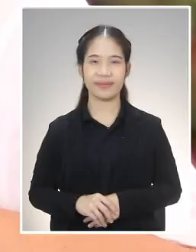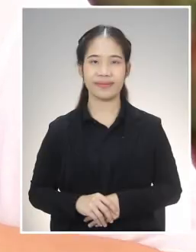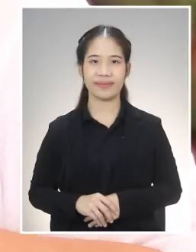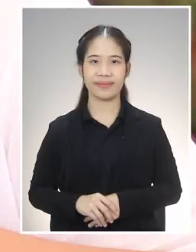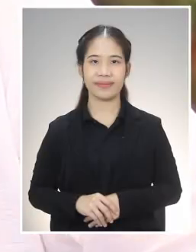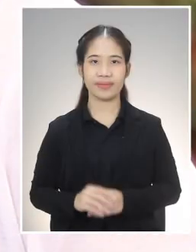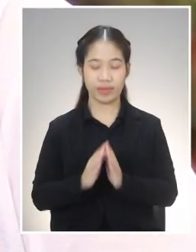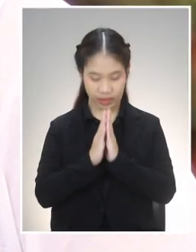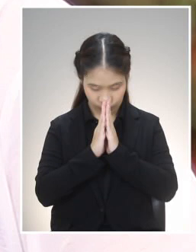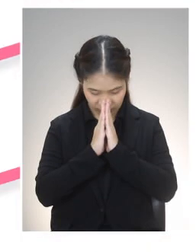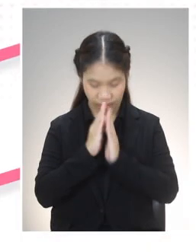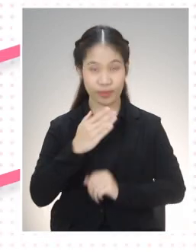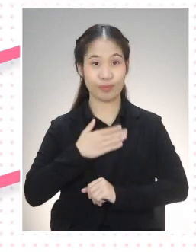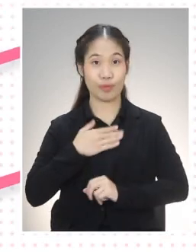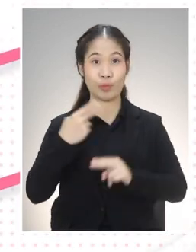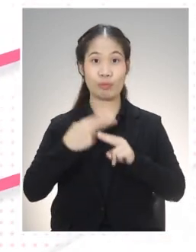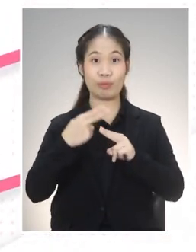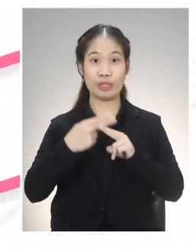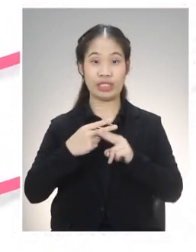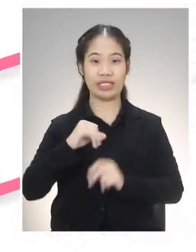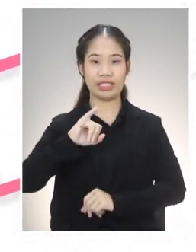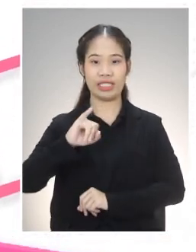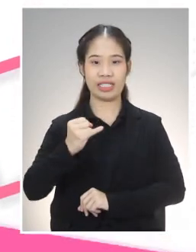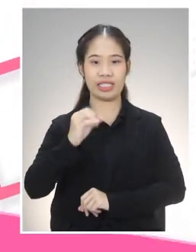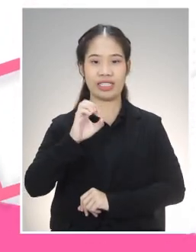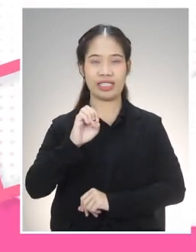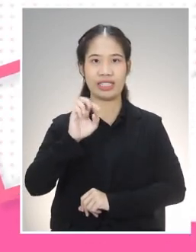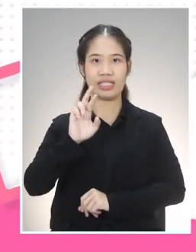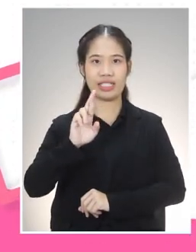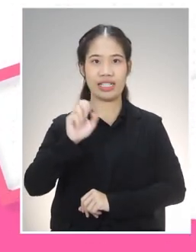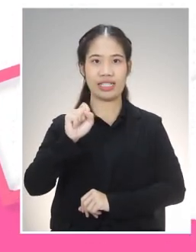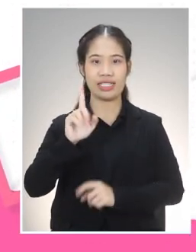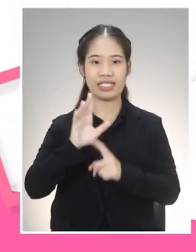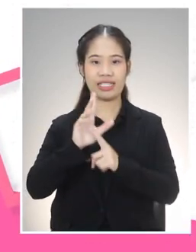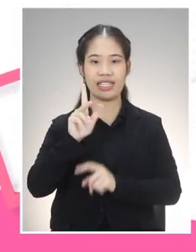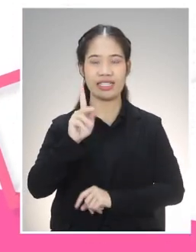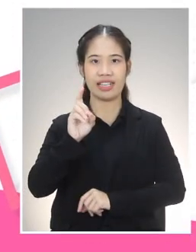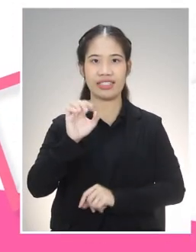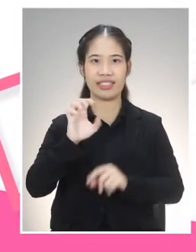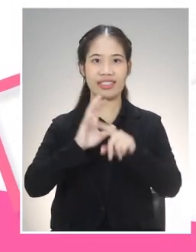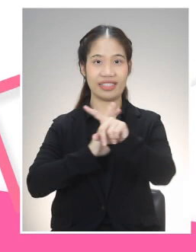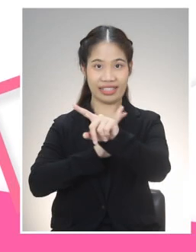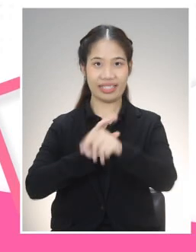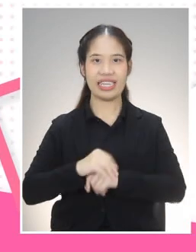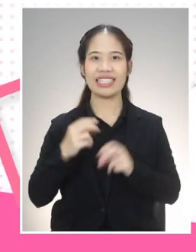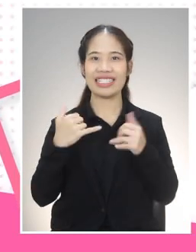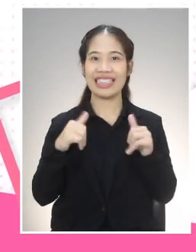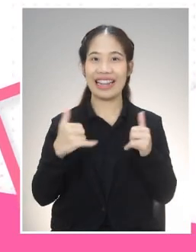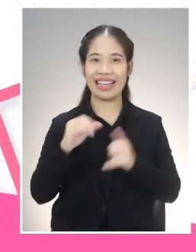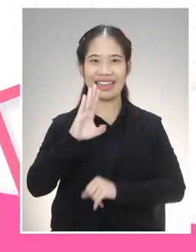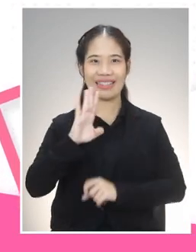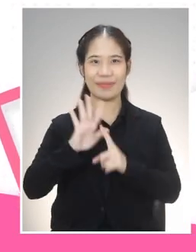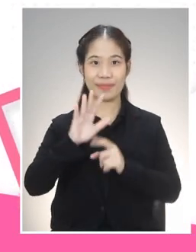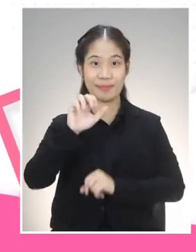เลยครับคอมชื่อนายปิติรักสัตว์คุณตัดเสร็จจิตรชัยเธอนะเธอปลายครับ